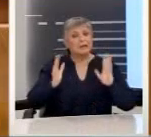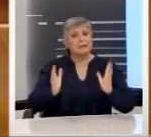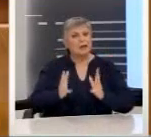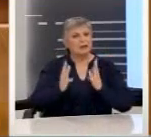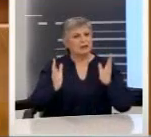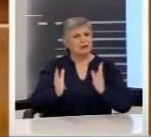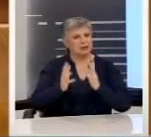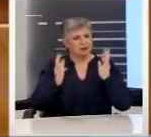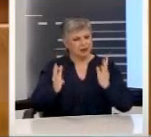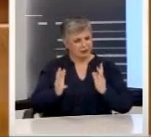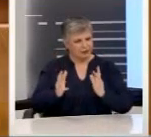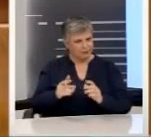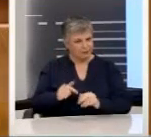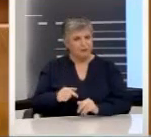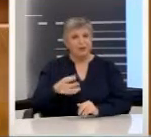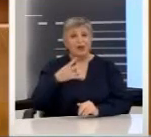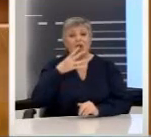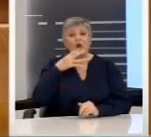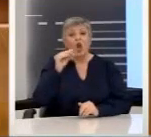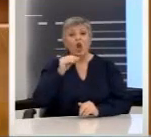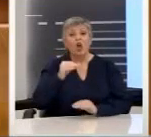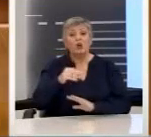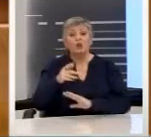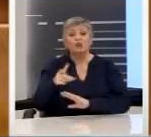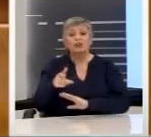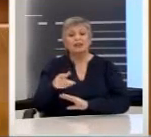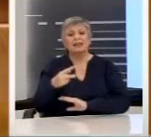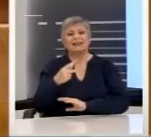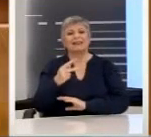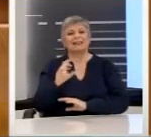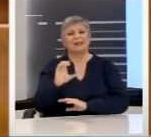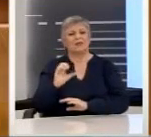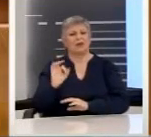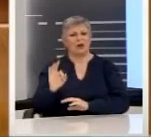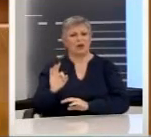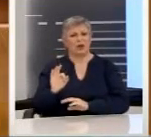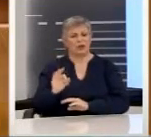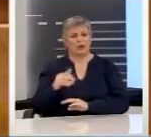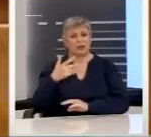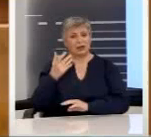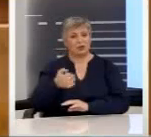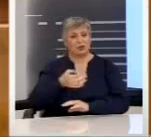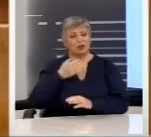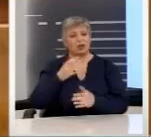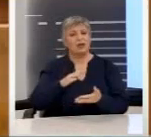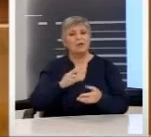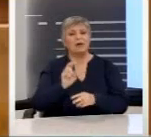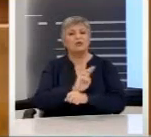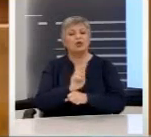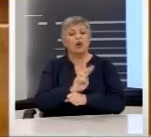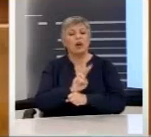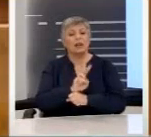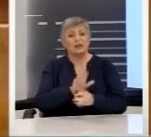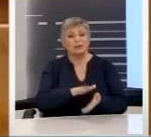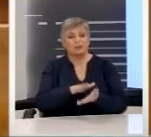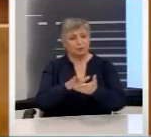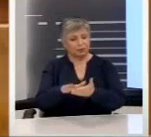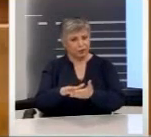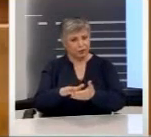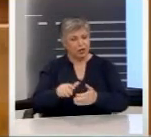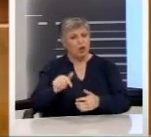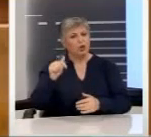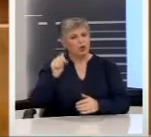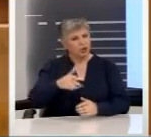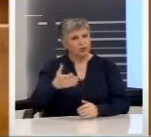κύριος Κεφαλογιάννης πριν από λίγο κατέθεσε αυτούσιο το πόρισμα του εισαγγελικού του κύριου Μπρακουμάτσο, δεν είχα σκοπό να ασχοληθώ με αυτό. Έχω το δικαίωμα τότε να